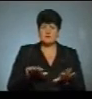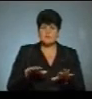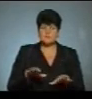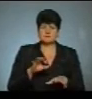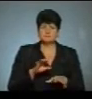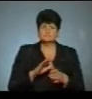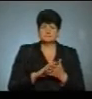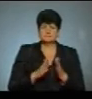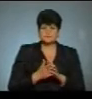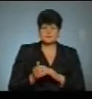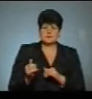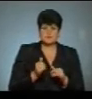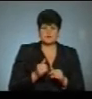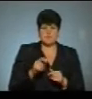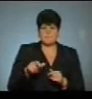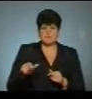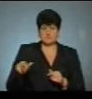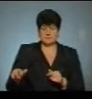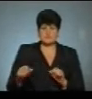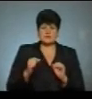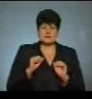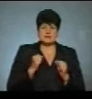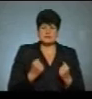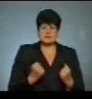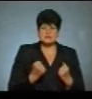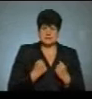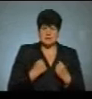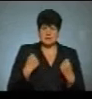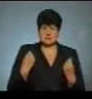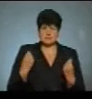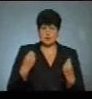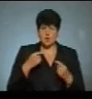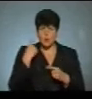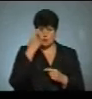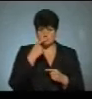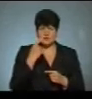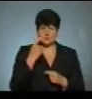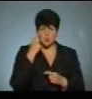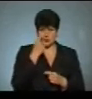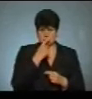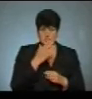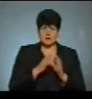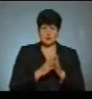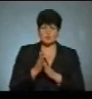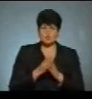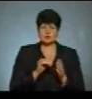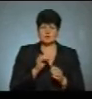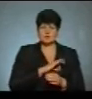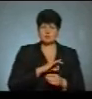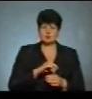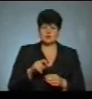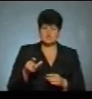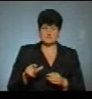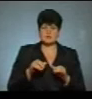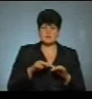умови забезпечення персоналу, захист обличчя, очей, рук та споживачів